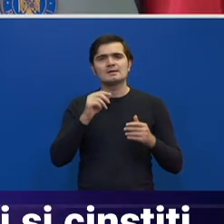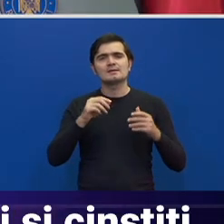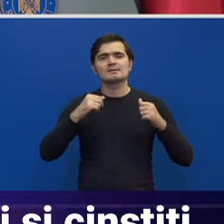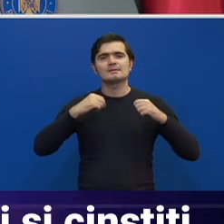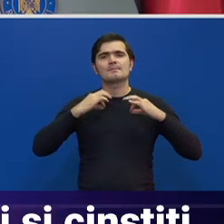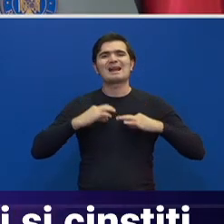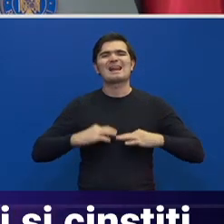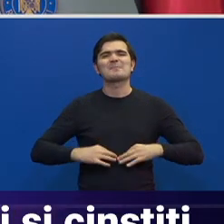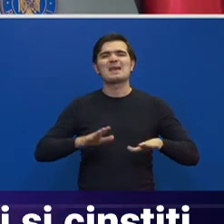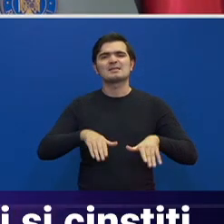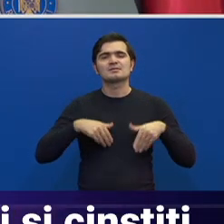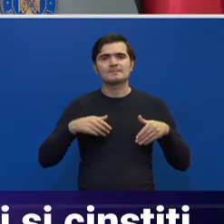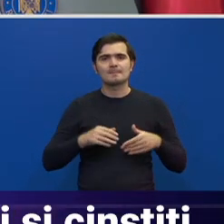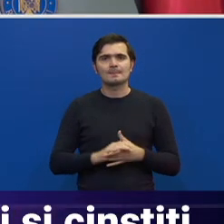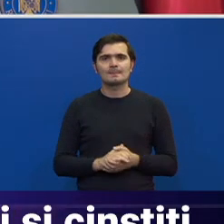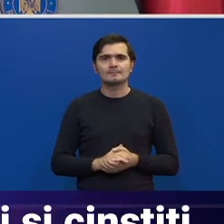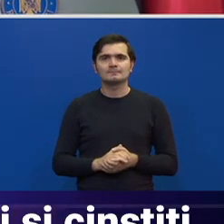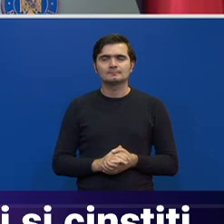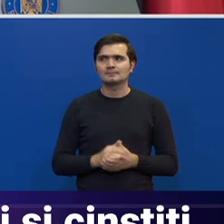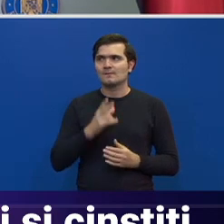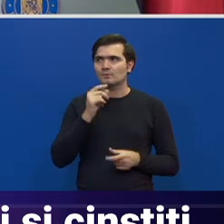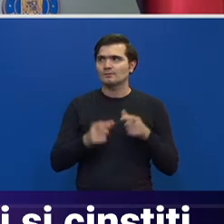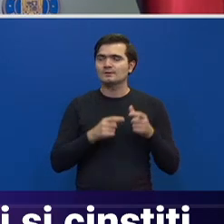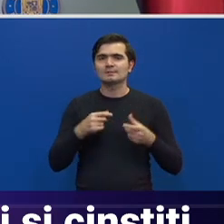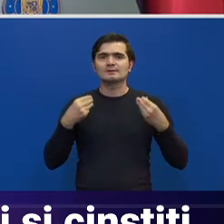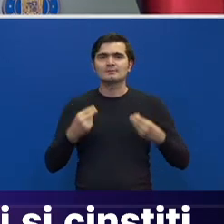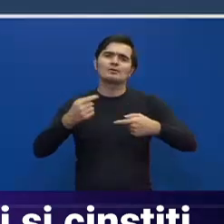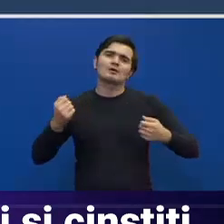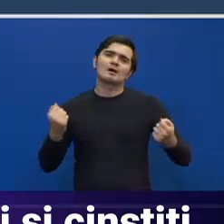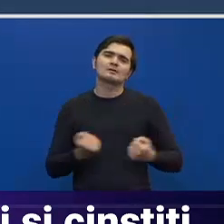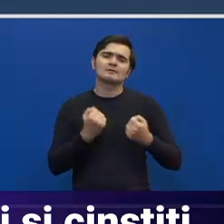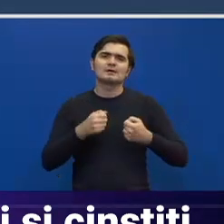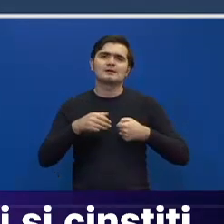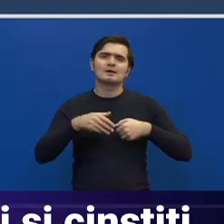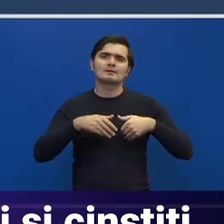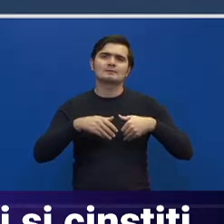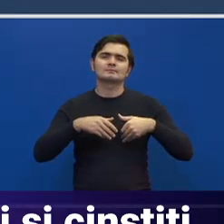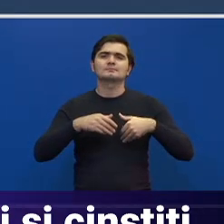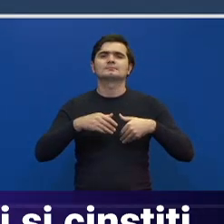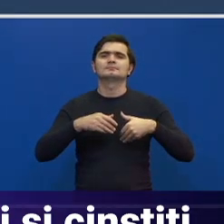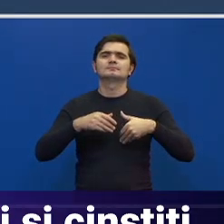salariile demnitarilor din Uniunea Europeană, pot să fiu invidios. Miniștrii din